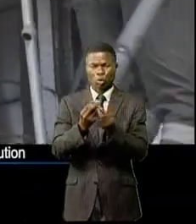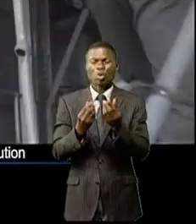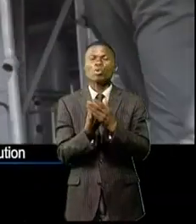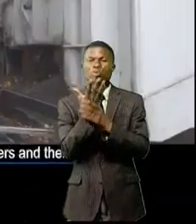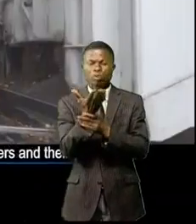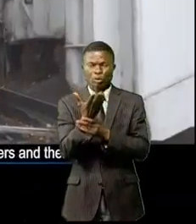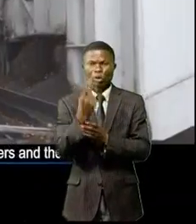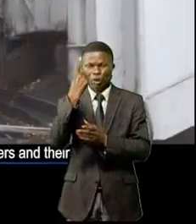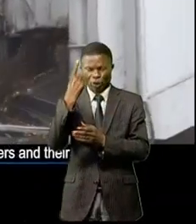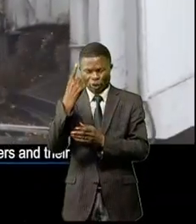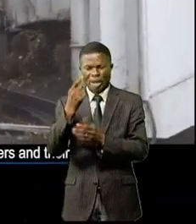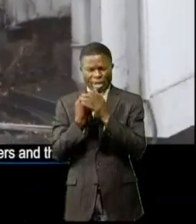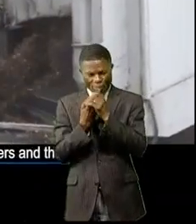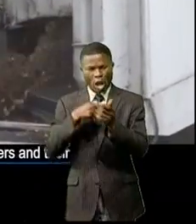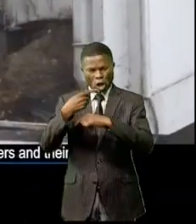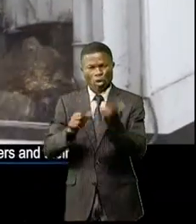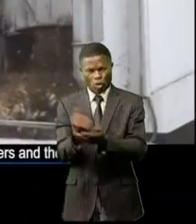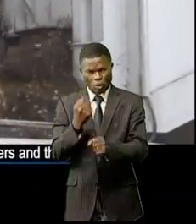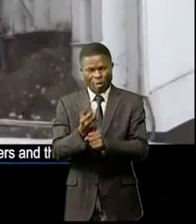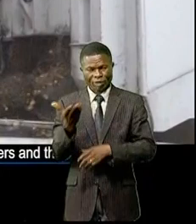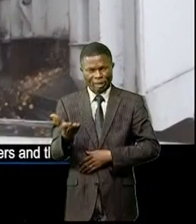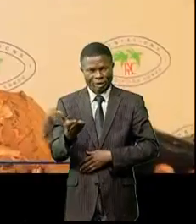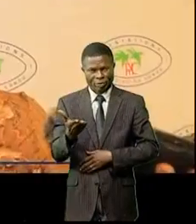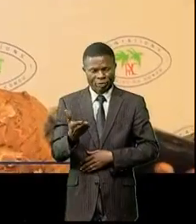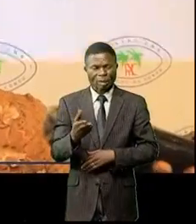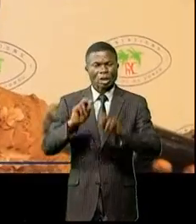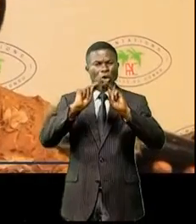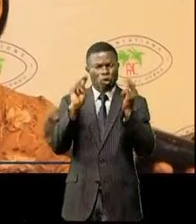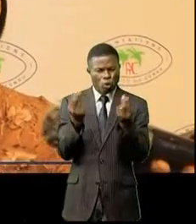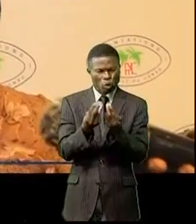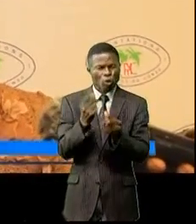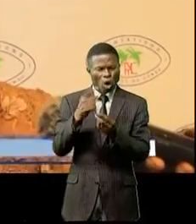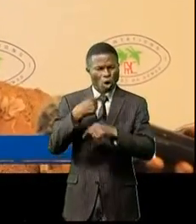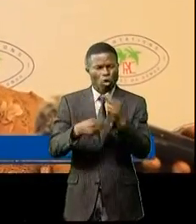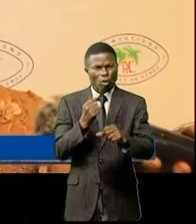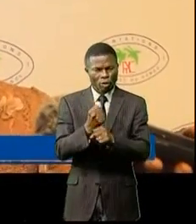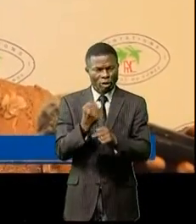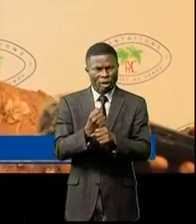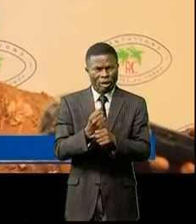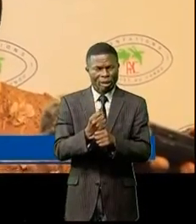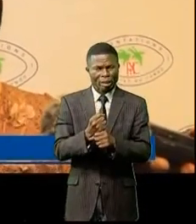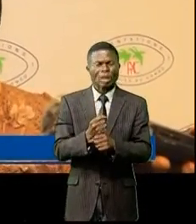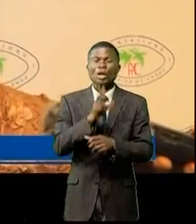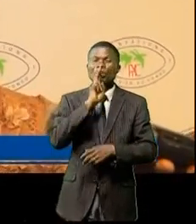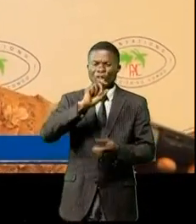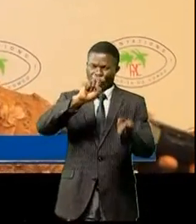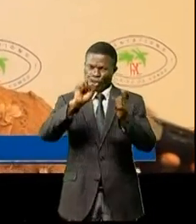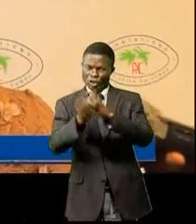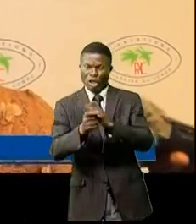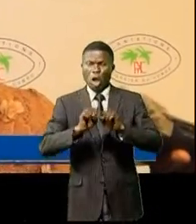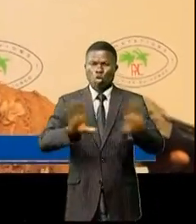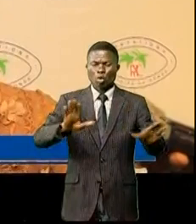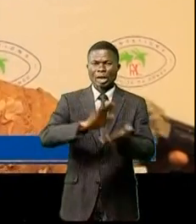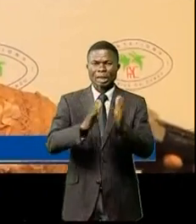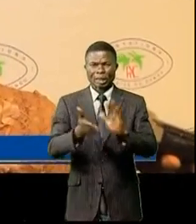usine est à l'arrêt. Et nous allons pouvoir voir ce que nous allons faire de cette usine-là, mais certainement, nous allons pouvoir sans doute transformer l'huile de palme